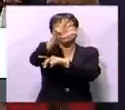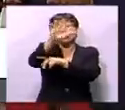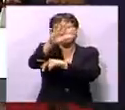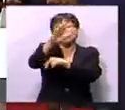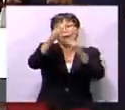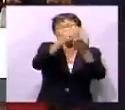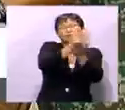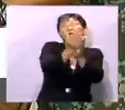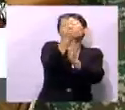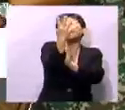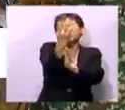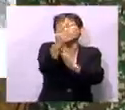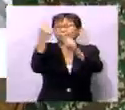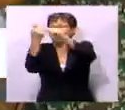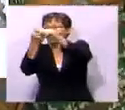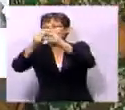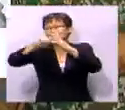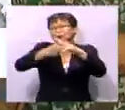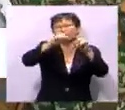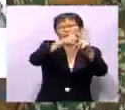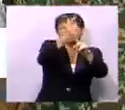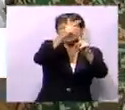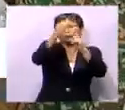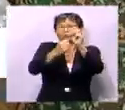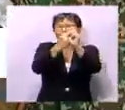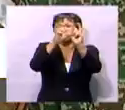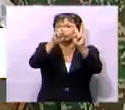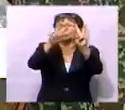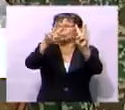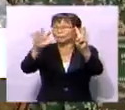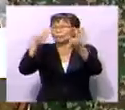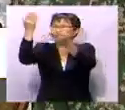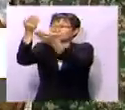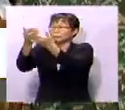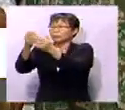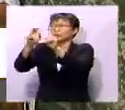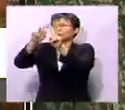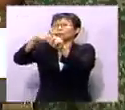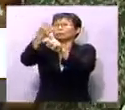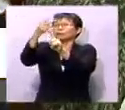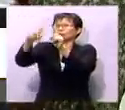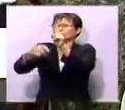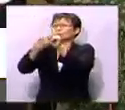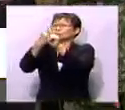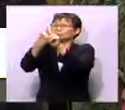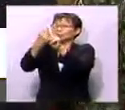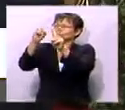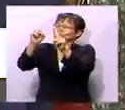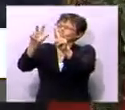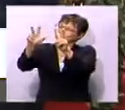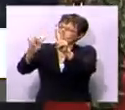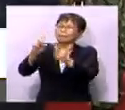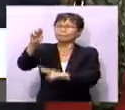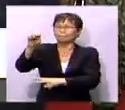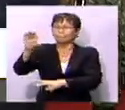9,935 fasa 4 dibina bermula Januari 2025 hingga Disember 2030. Sementara itu, Menteri Besar Datuk